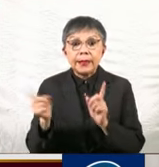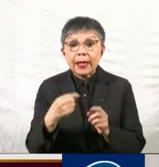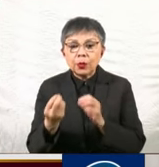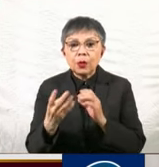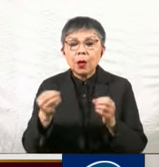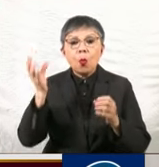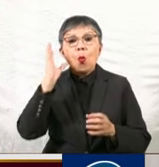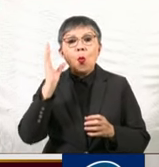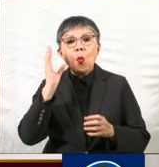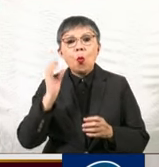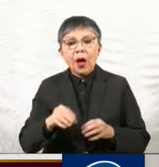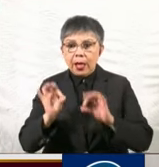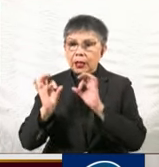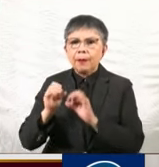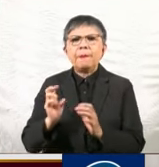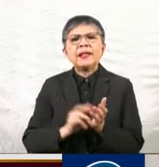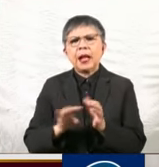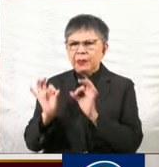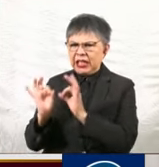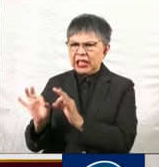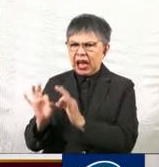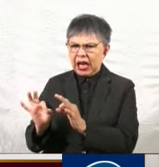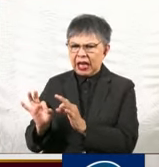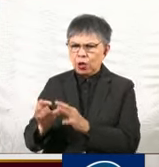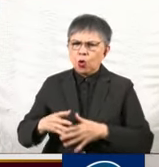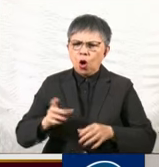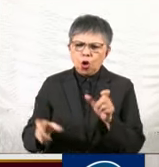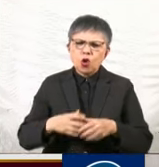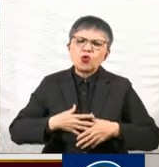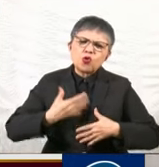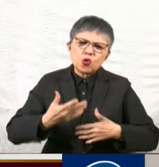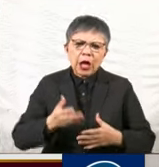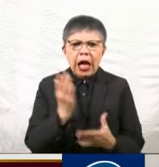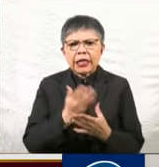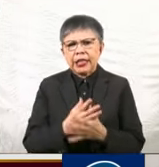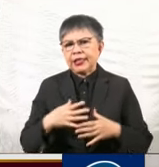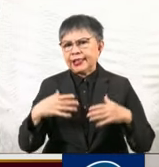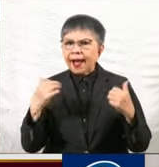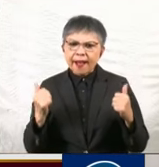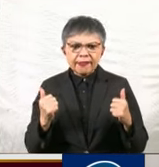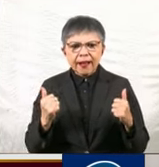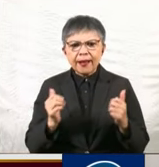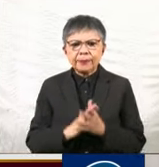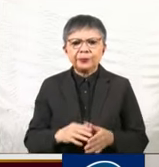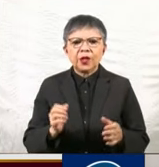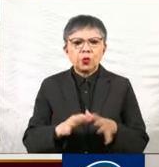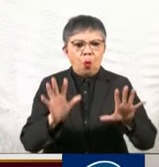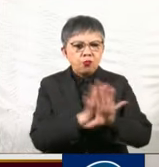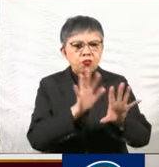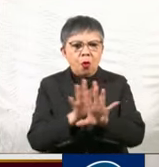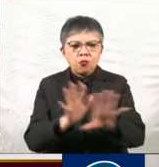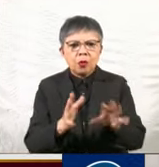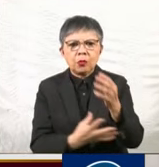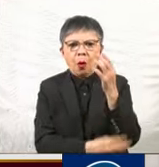itu ada isu-isu pendidikan yang terus dicurhatkan ada isu akses kesehatan ada isu kepadatan